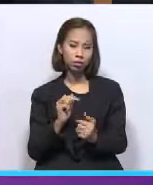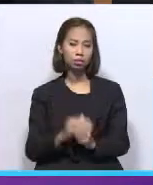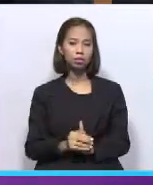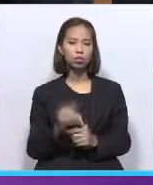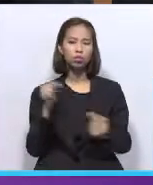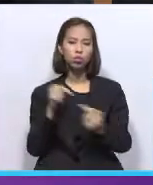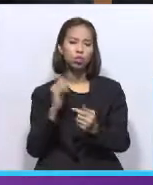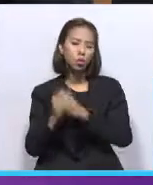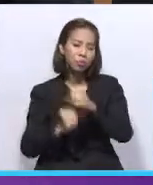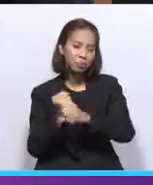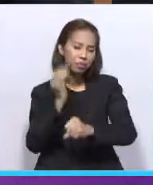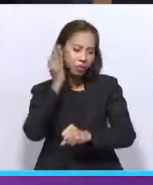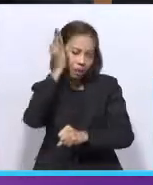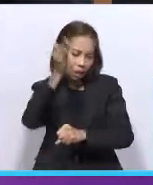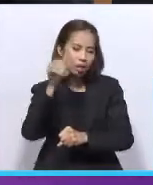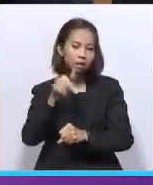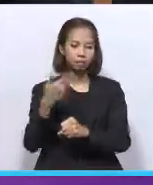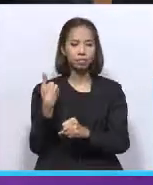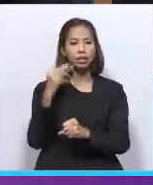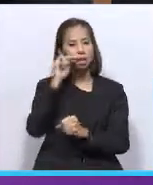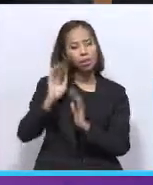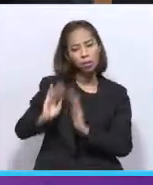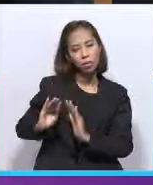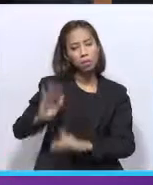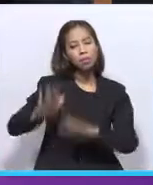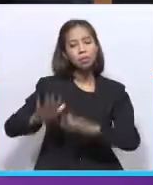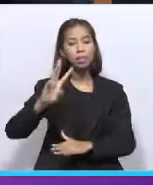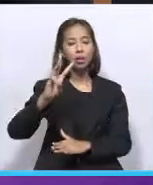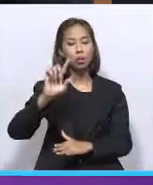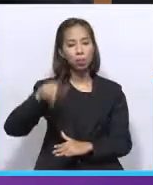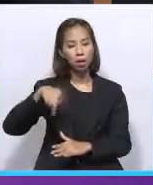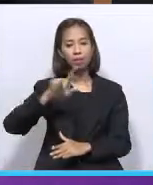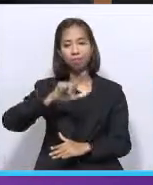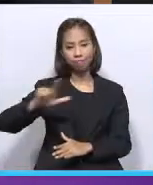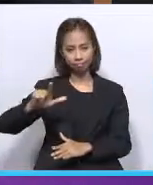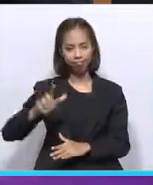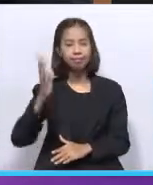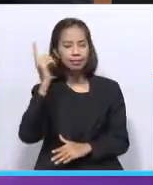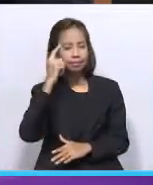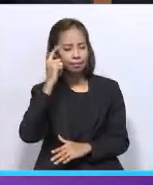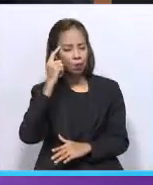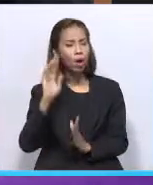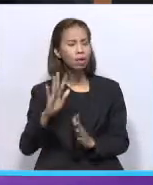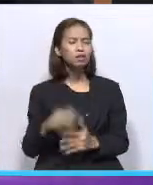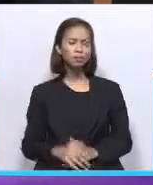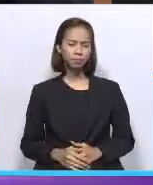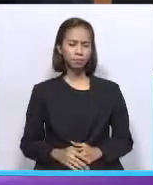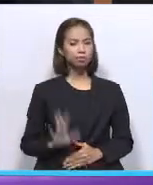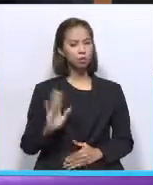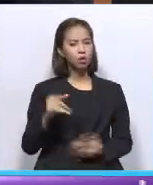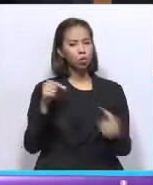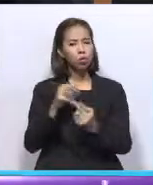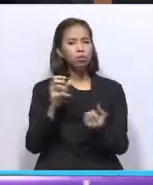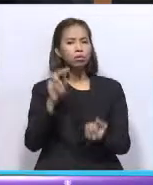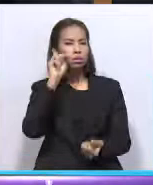ช่วงต้นฤดูฝนปีหน้าเรายังมีน้ำสำรองอีกประมาณ 6,000 กว่าล้านในสำหรับลุ่มน้ำเจ้าพระยาครับผมครับเพราะนั้นก็เป็นที่วางใจว่าถ้าเกิดในช่วงฤดู